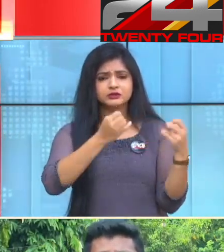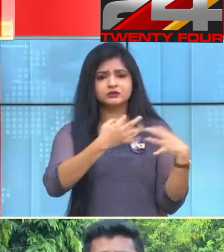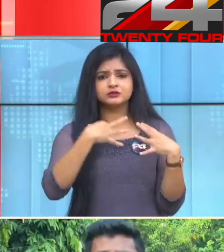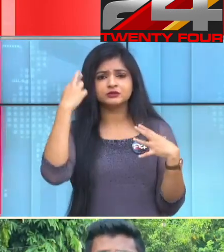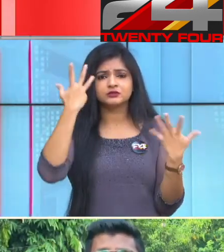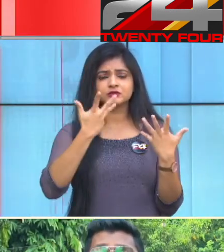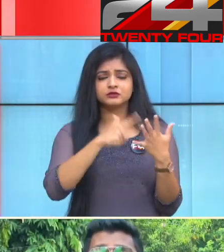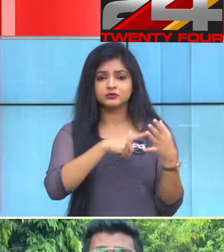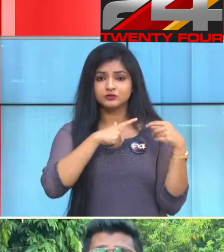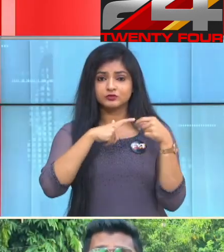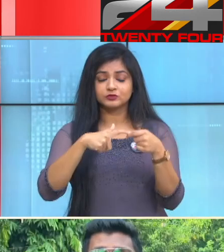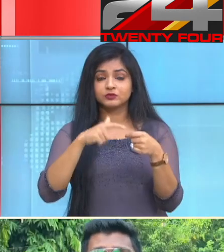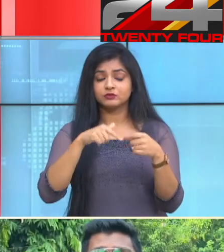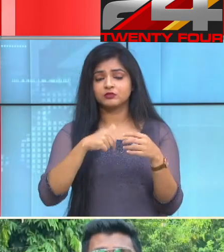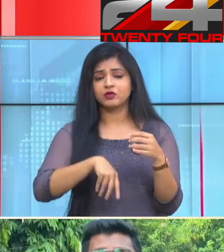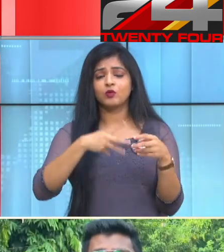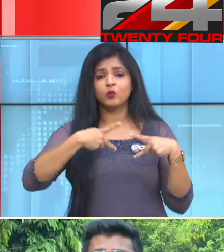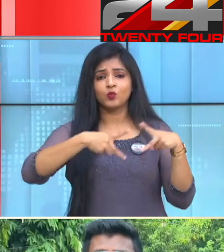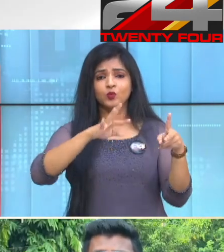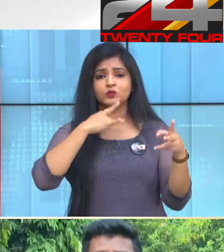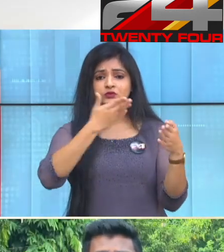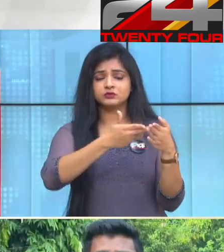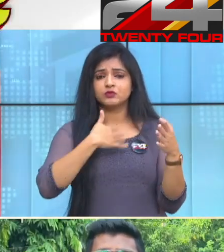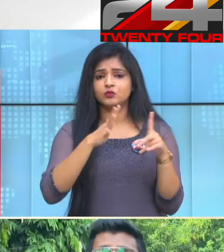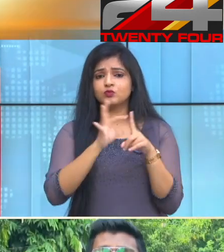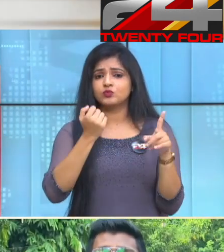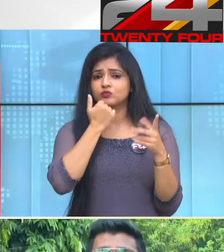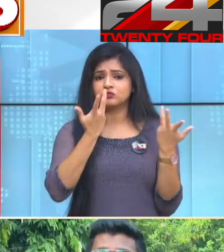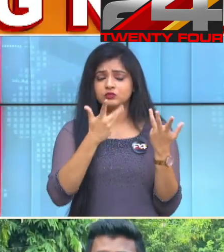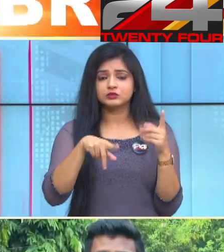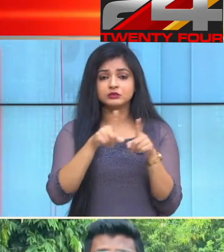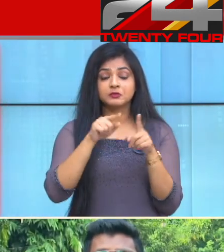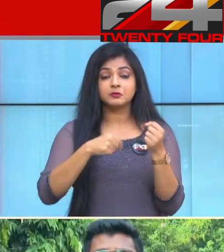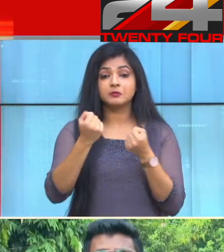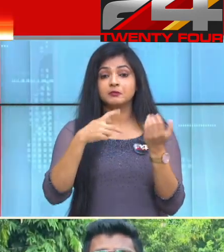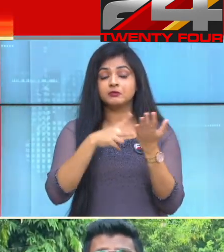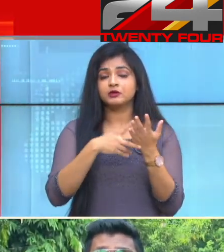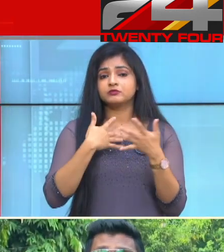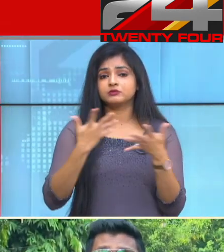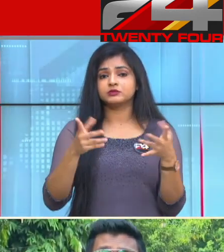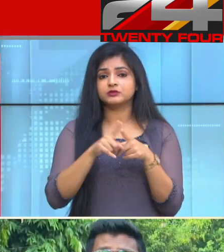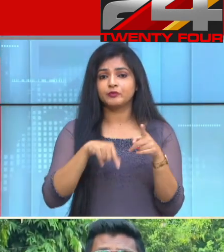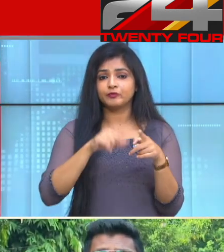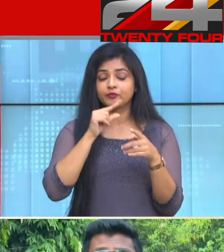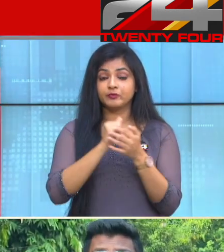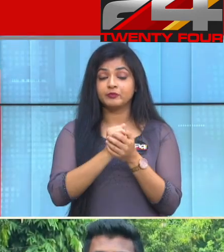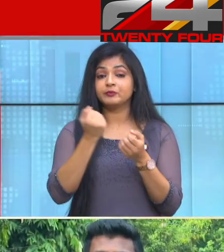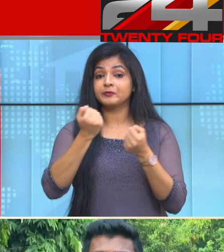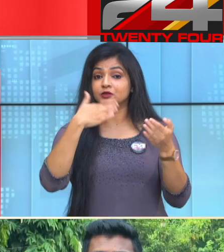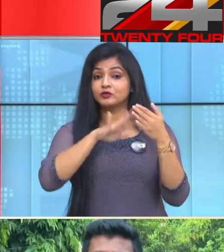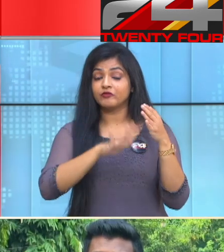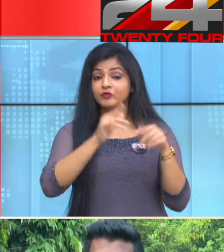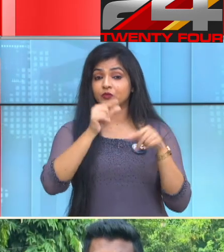ചോദിച്ചപ്പോൾ ബസ് ജീവനക്കാർ പറഞ്ഞത് ഇത് റോഡിലെ കുഴി മൂലമുണ്ടായതാണ്, അതിൽ തങ്ങളുടെ തെറ്റല്ല എന്നുള്ളതാണ് ഈ ബസ് ജീവനക്കാർ പറഞ്ഞത്. പക്ഷേ യാത്രക്കാരടക്കം ഈ